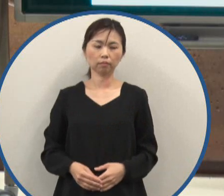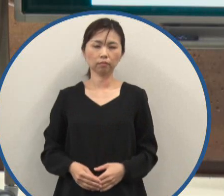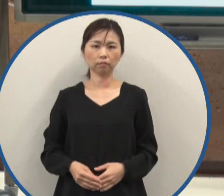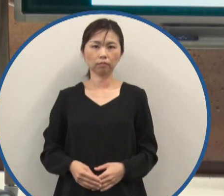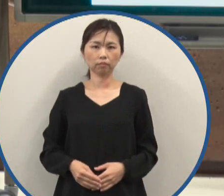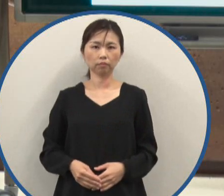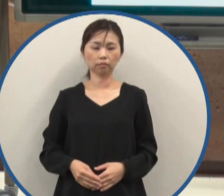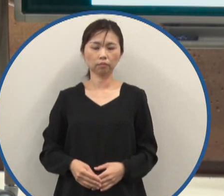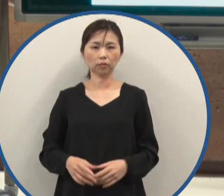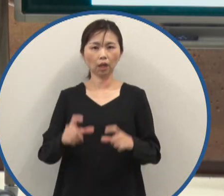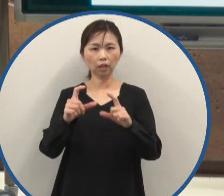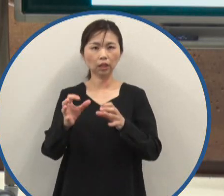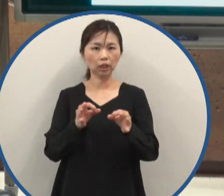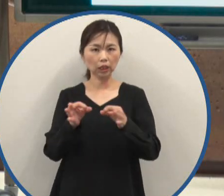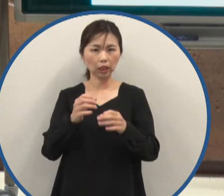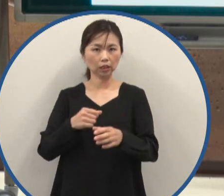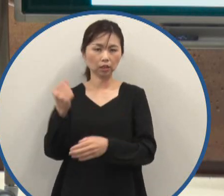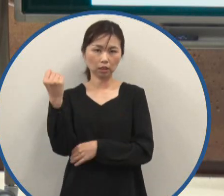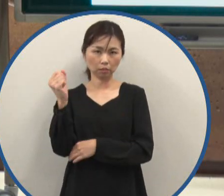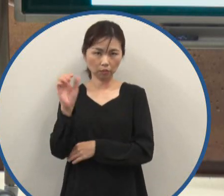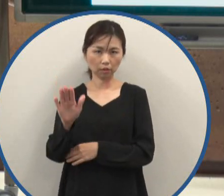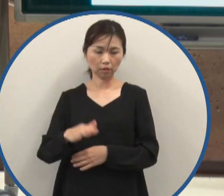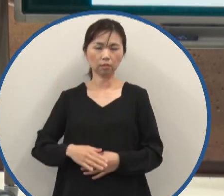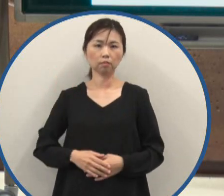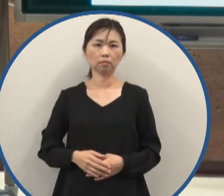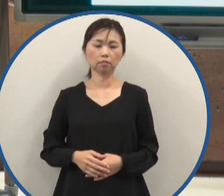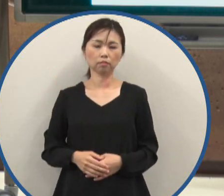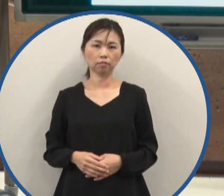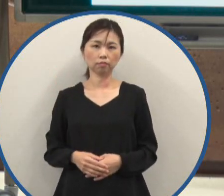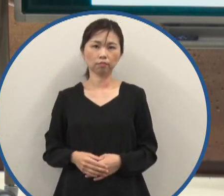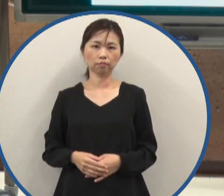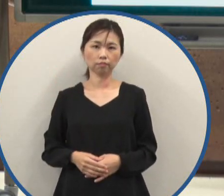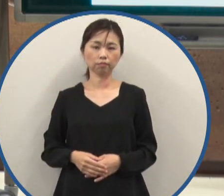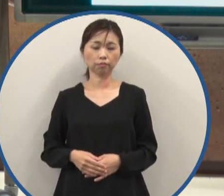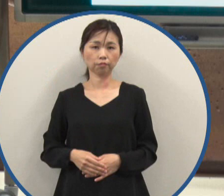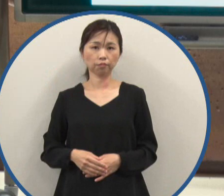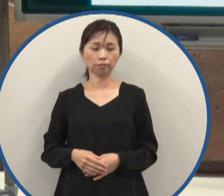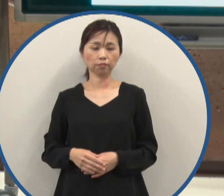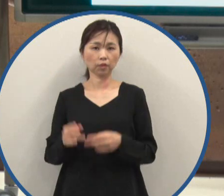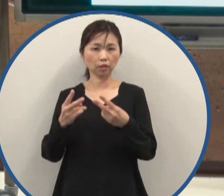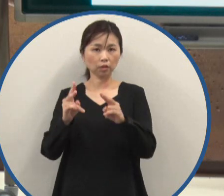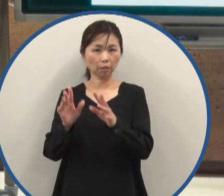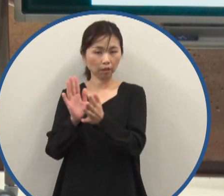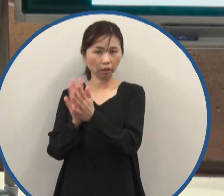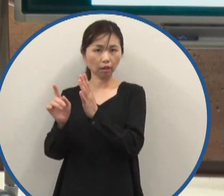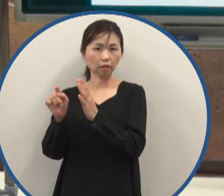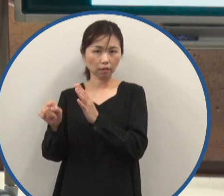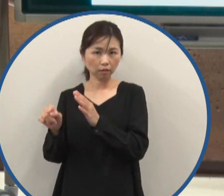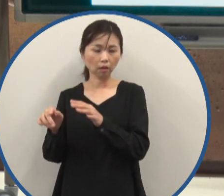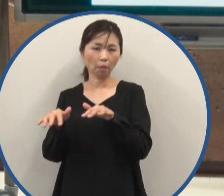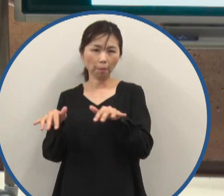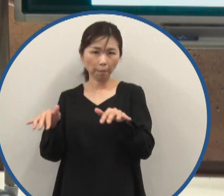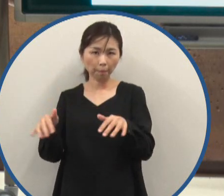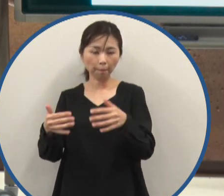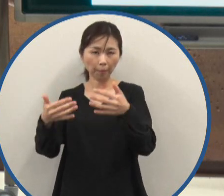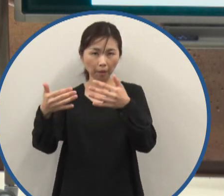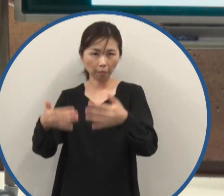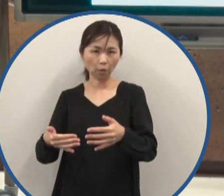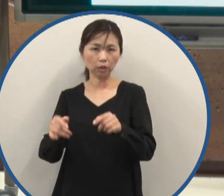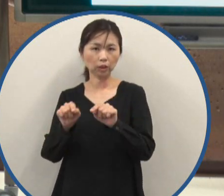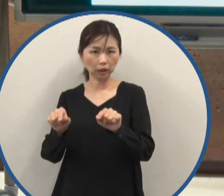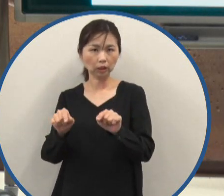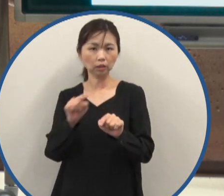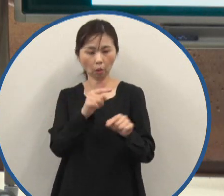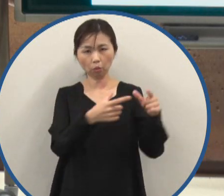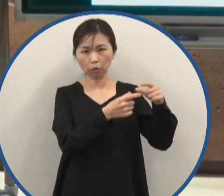日経新聞の田口です。県これまではマンボウや宣言の適用をめぐって国と結構齟齬があったりしたと思うんです